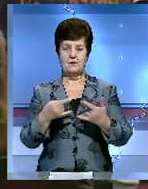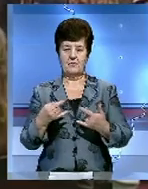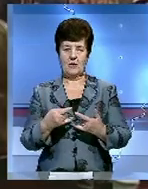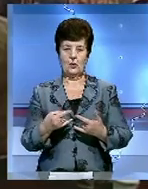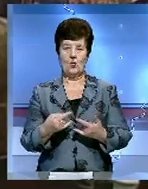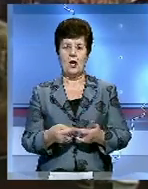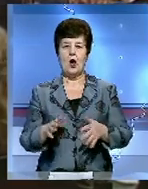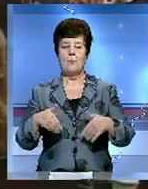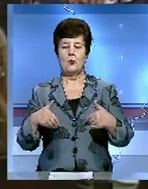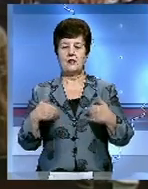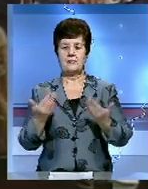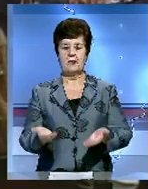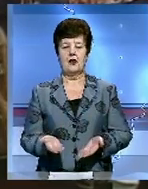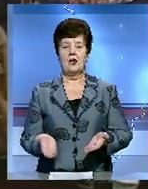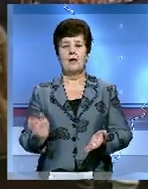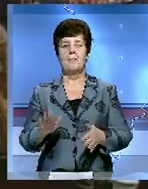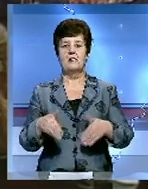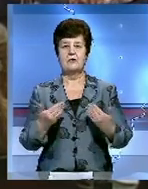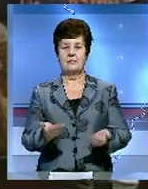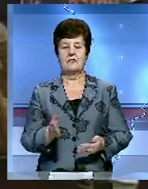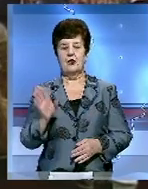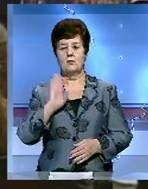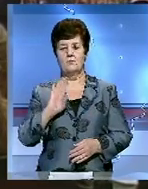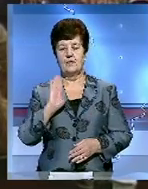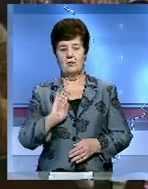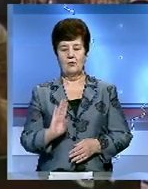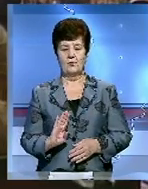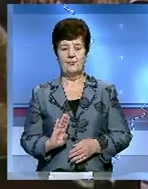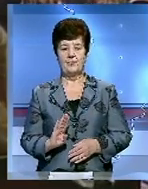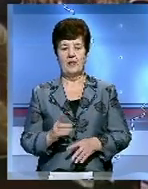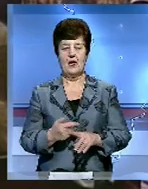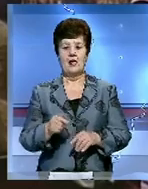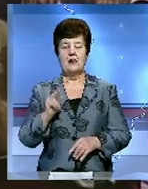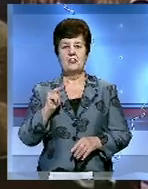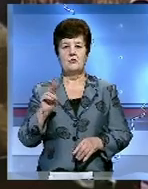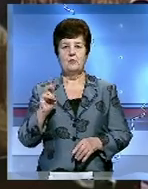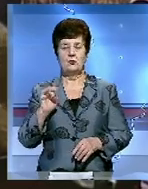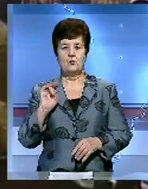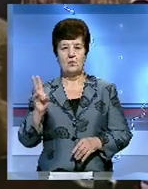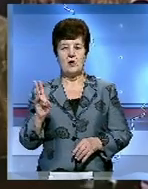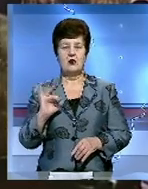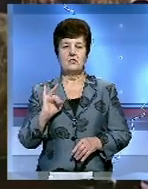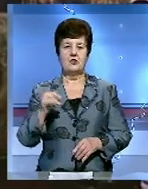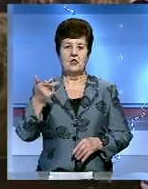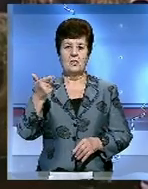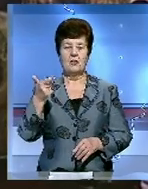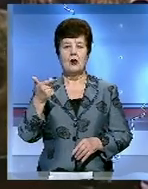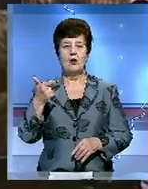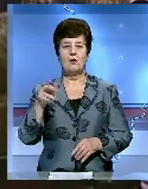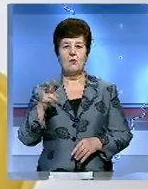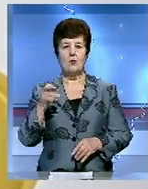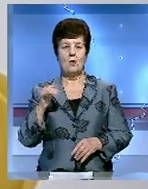salutăm prezența dumneavoastră. Sunt Xenia Siminciuc și alături de Iurie Gologan avem onoarea de a